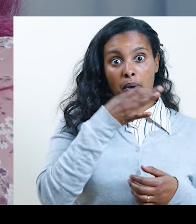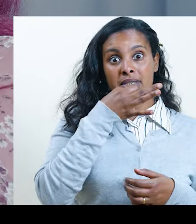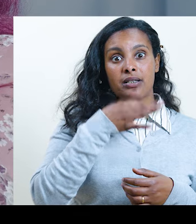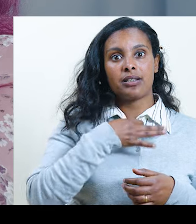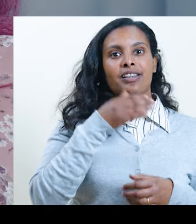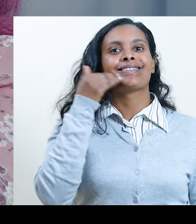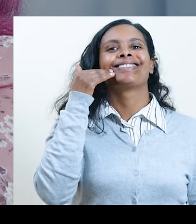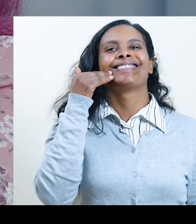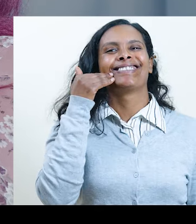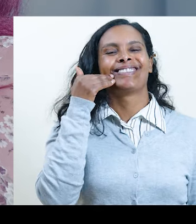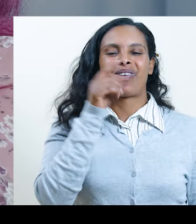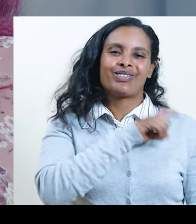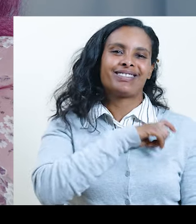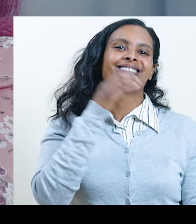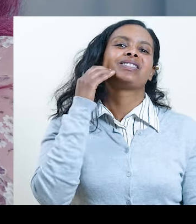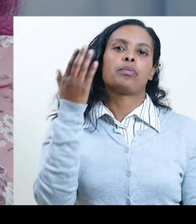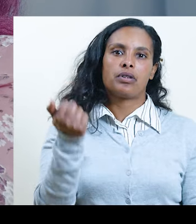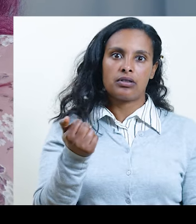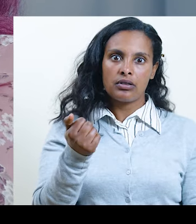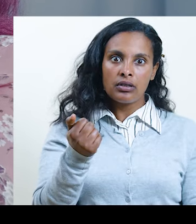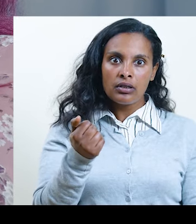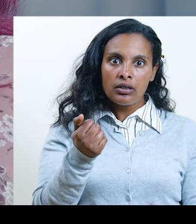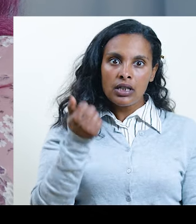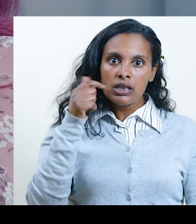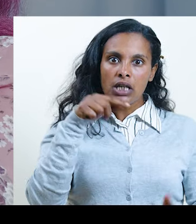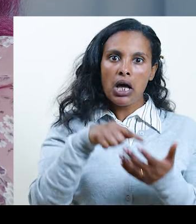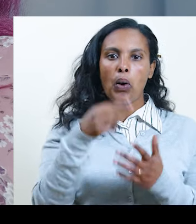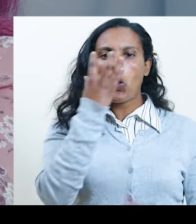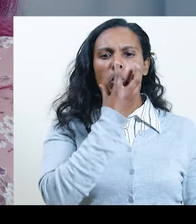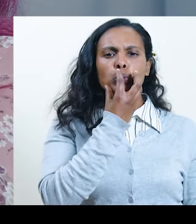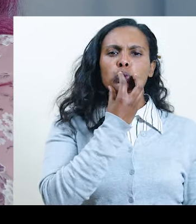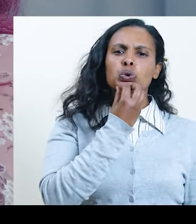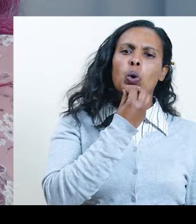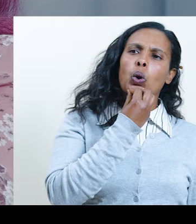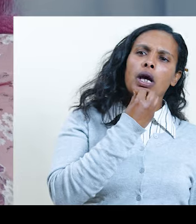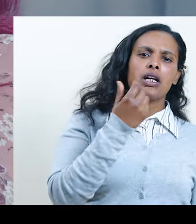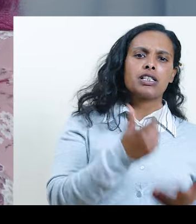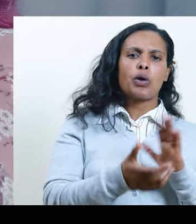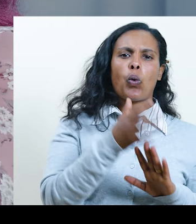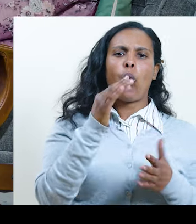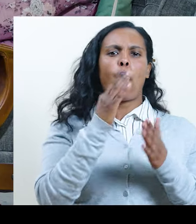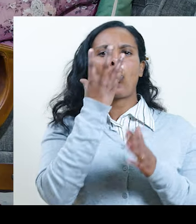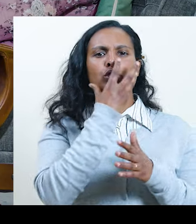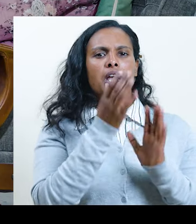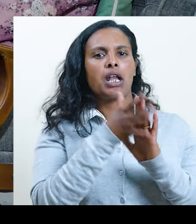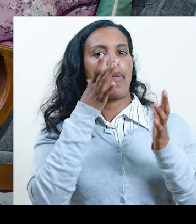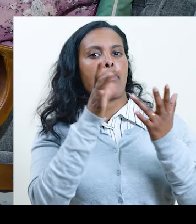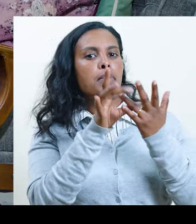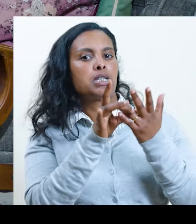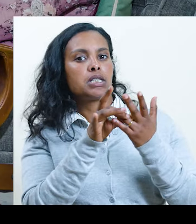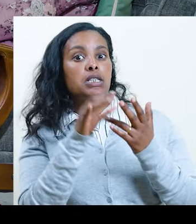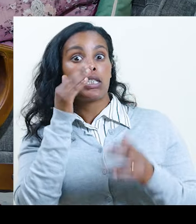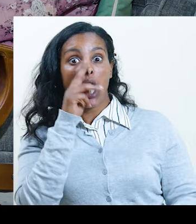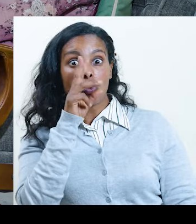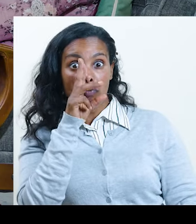ሰው ይስቁ ነበረ ፖሊሶቹ። ዛሬም ቆንጆ ናት፣ እንደዚህም ሆና እኮ ታምራለች የኔ ሚስት